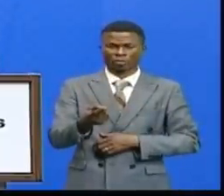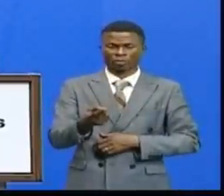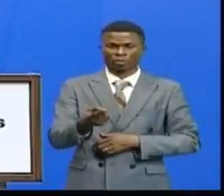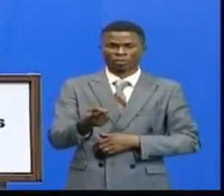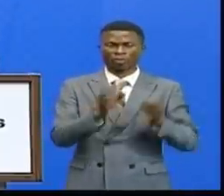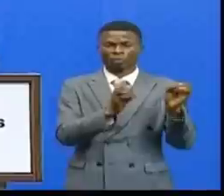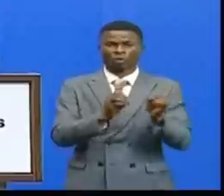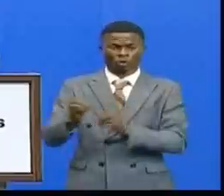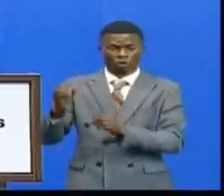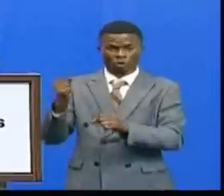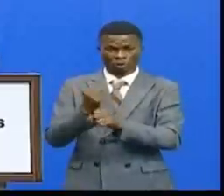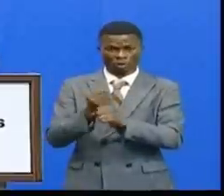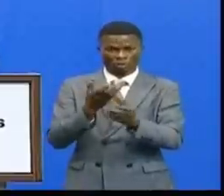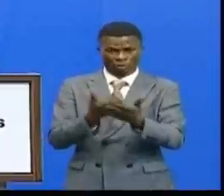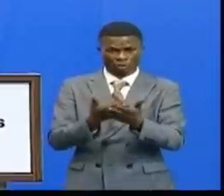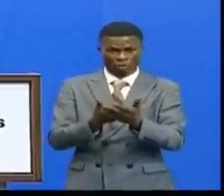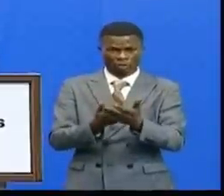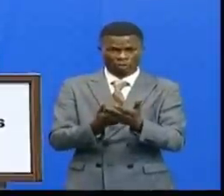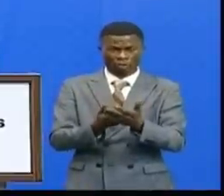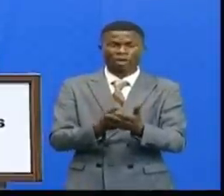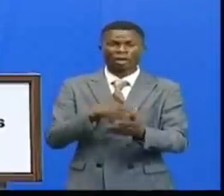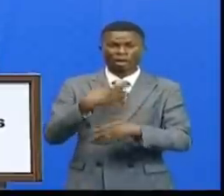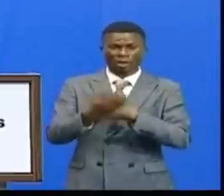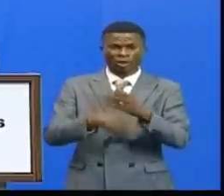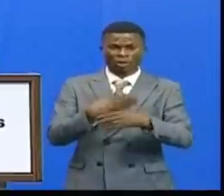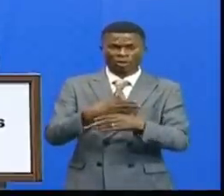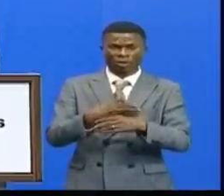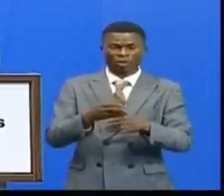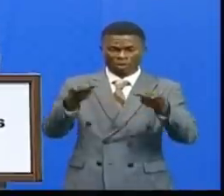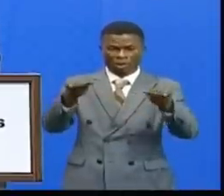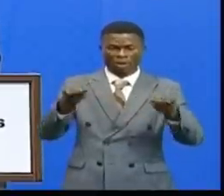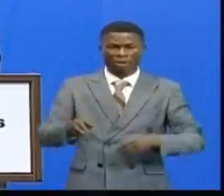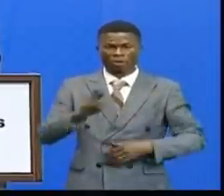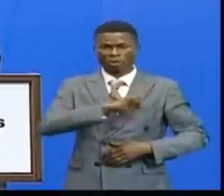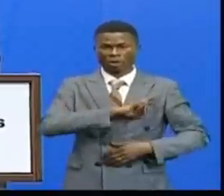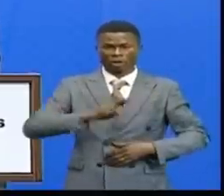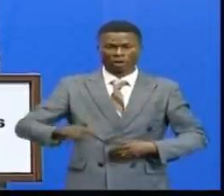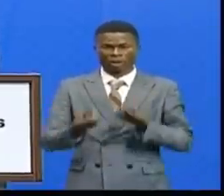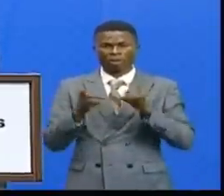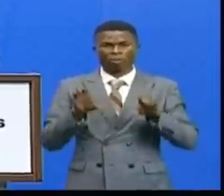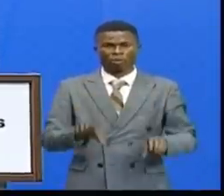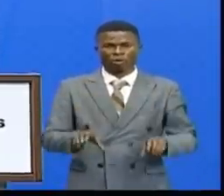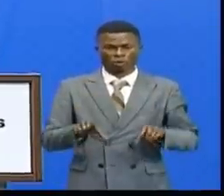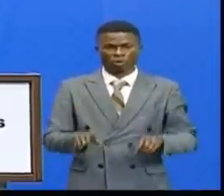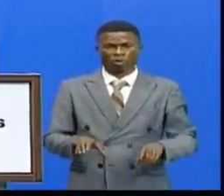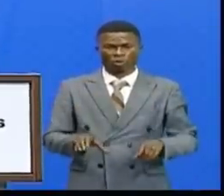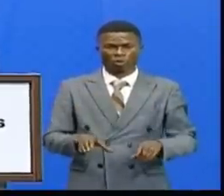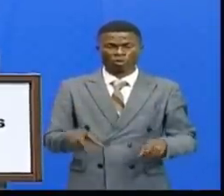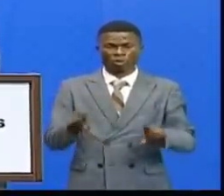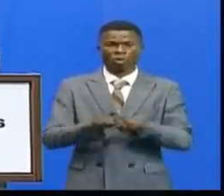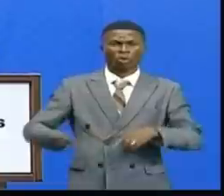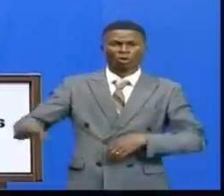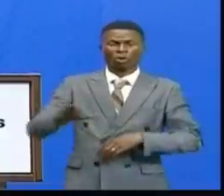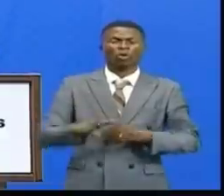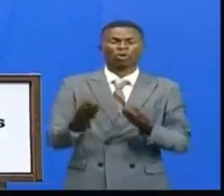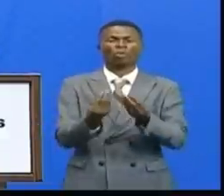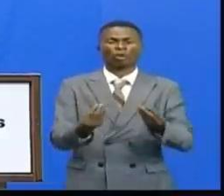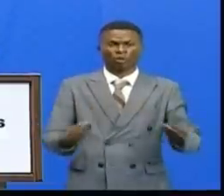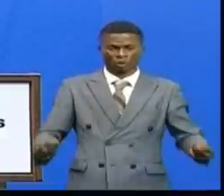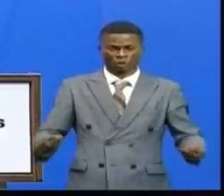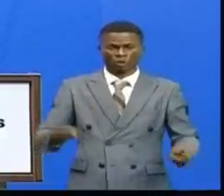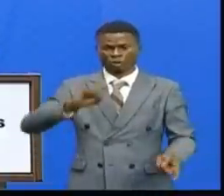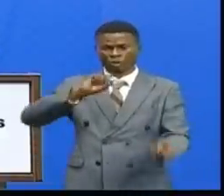tenue de ces travaux a consolidé la position de la République démocratique du Congo comme pays solution